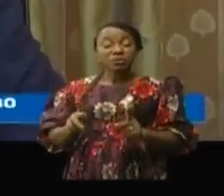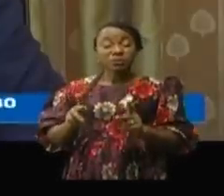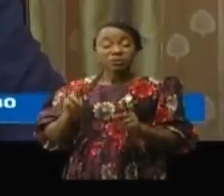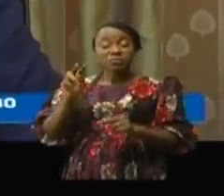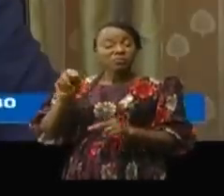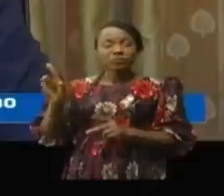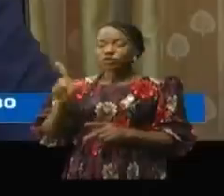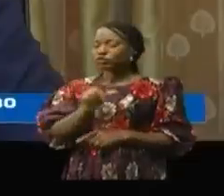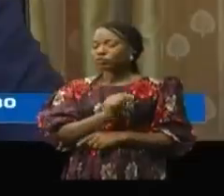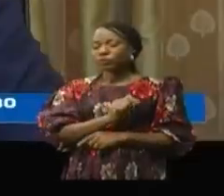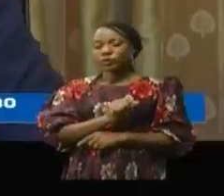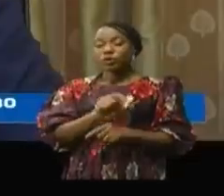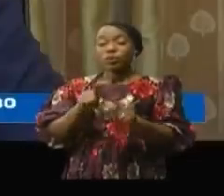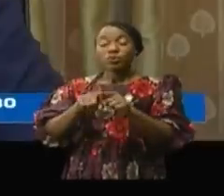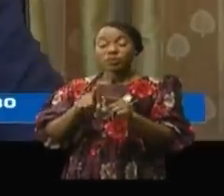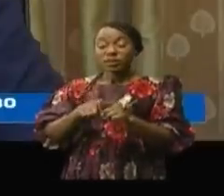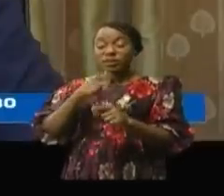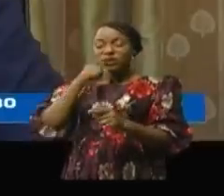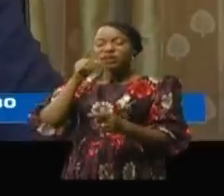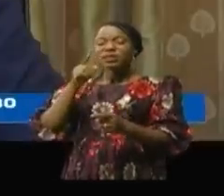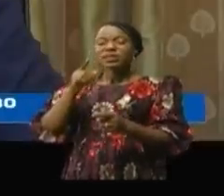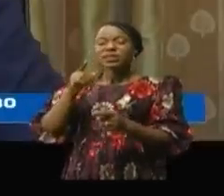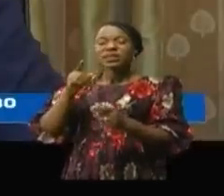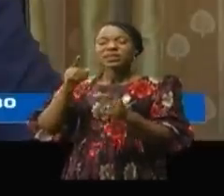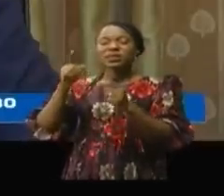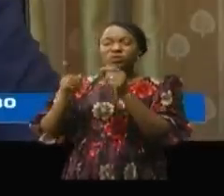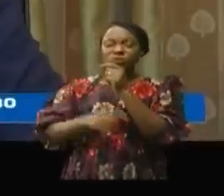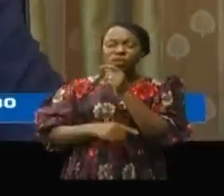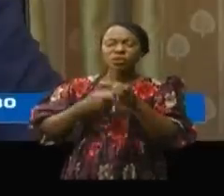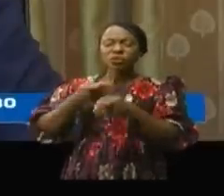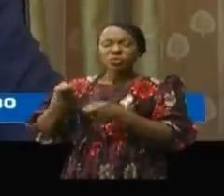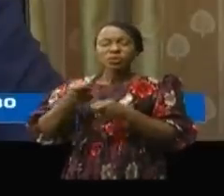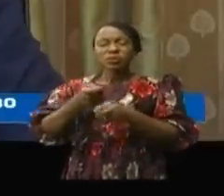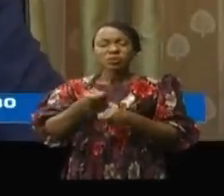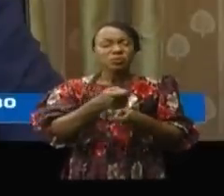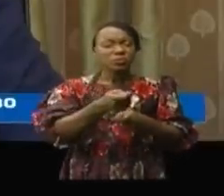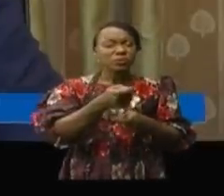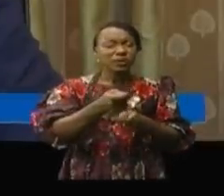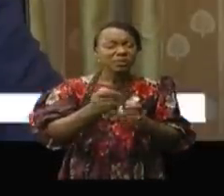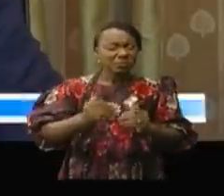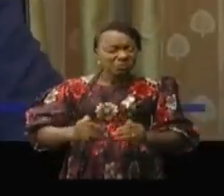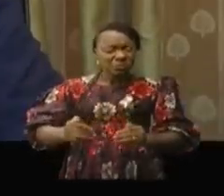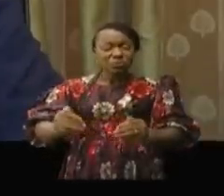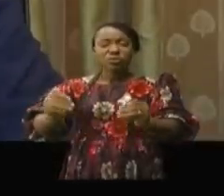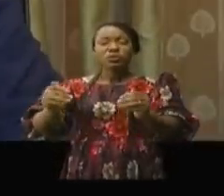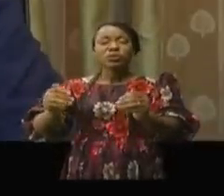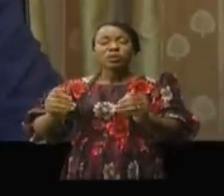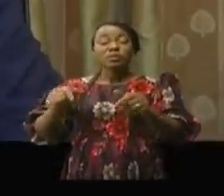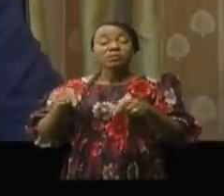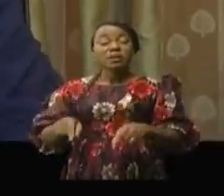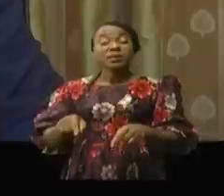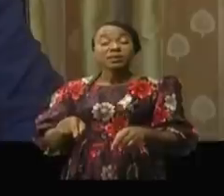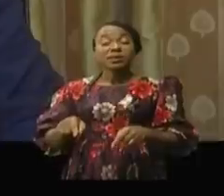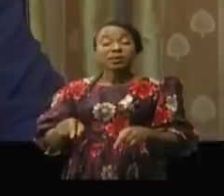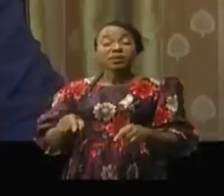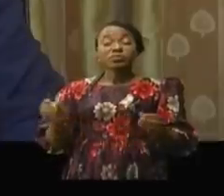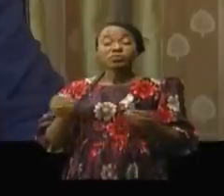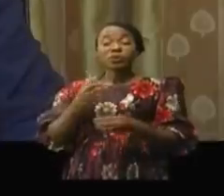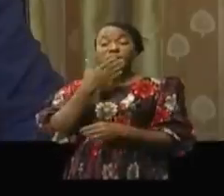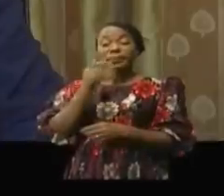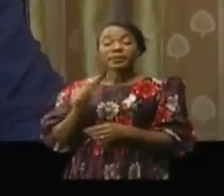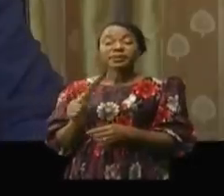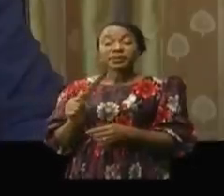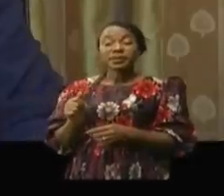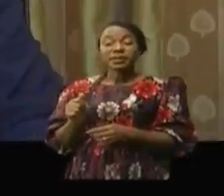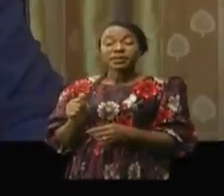Nations Unies. Je condamne également les tueries qui se produisent en ce moment à la suite de